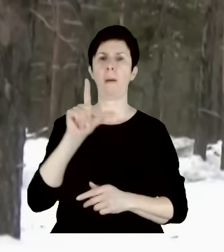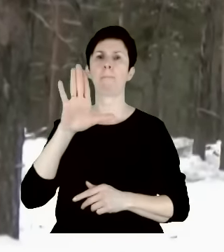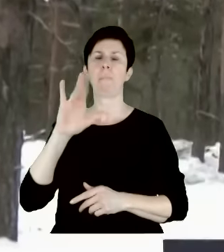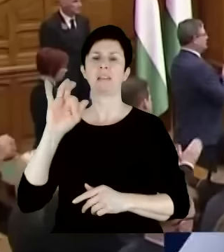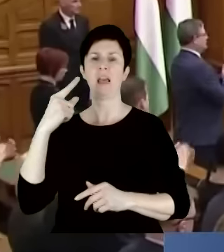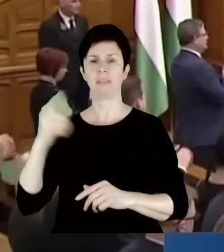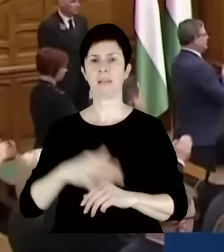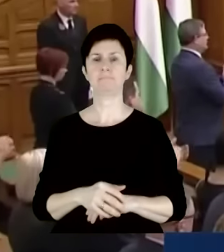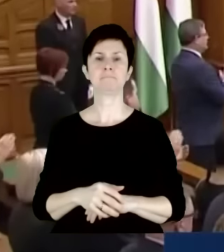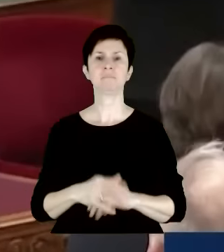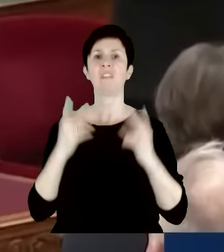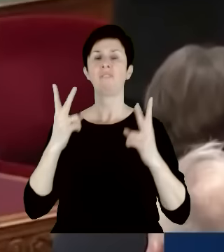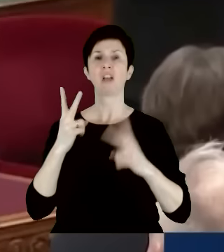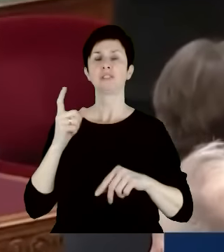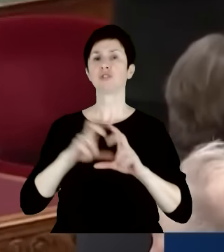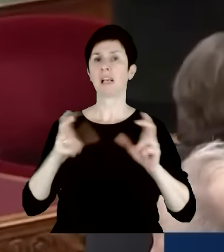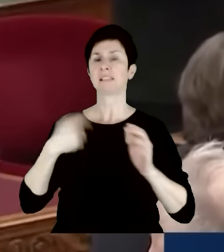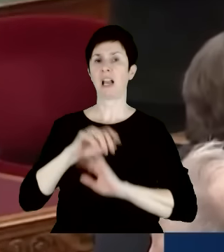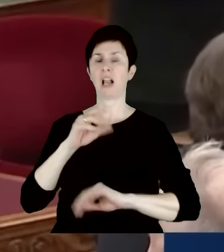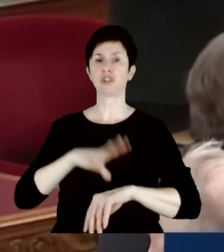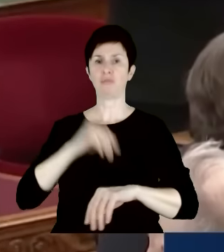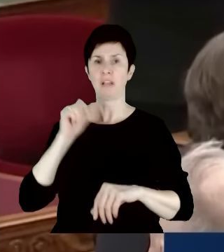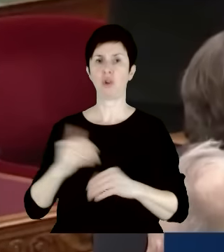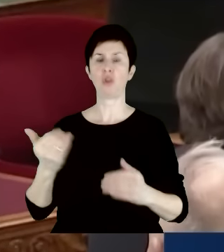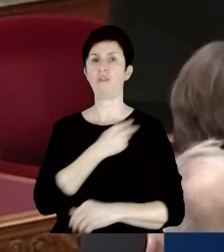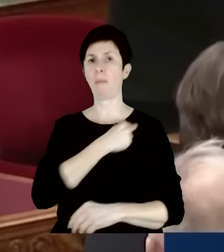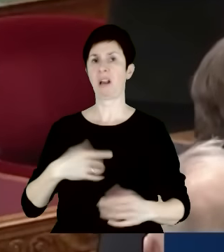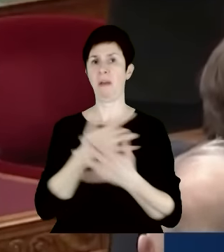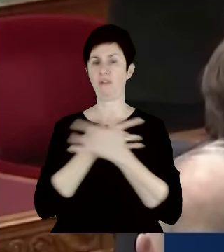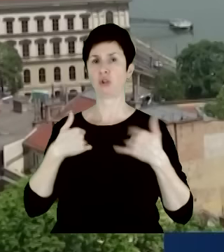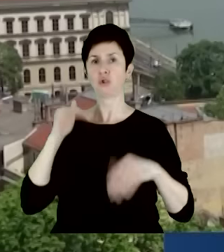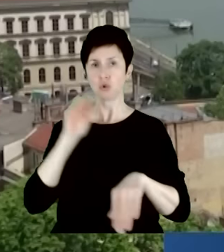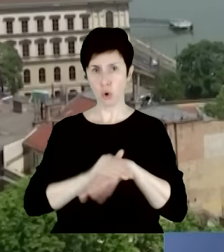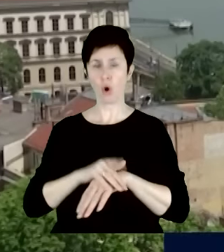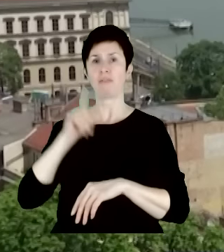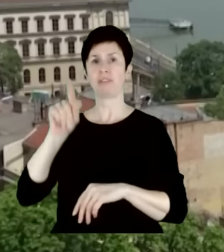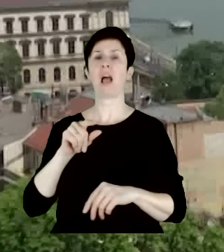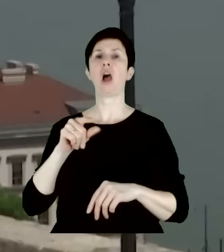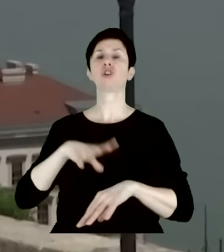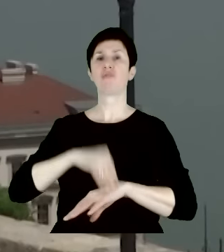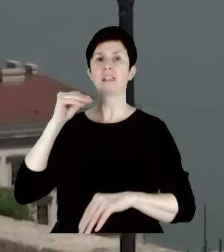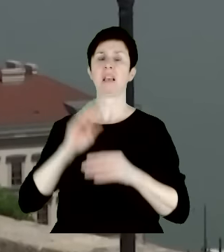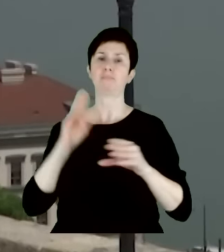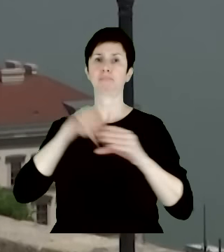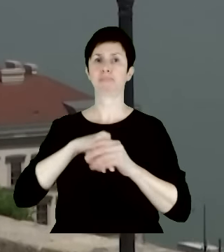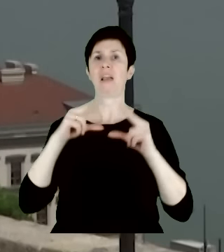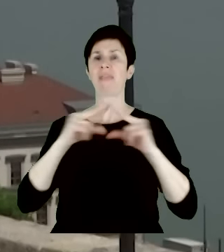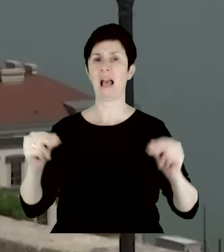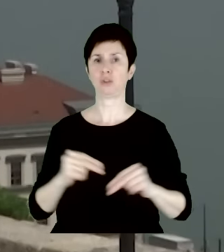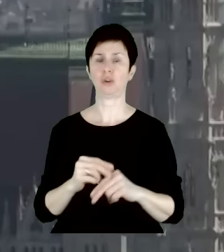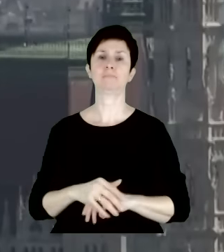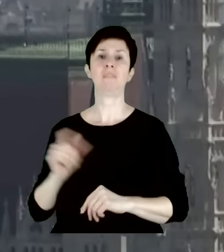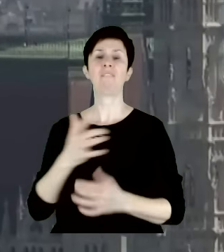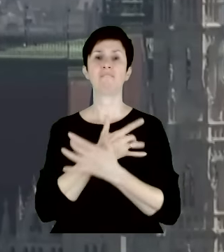Historyczny moment dla Szwecji. Nowy prezydent Węgier Tamás Szulyok podpisał zgodę na przystąpienie tego kraju do NATO. Przed tygodniem taką zgodę wydał węgierski parlament. Węgry